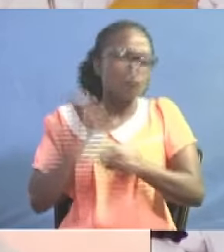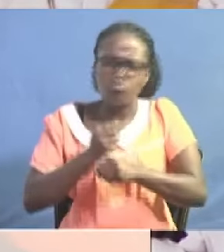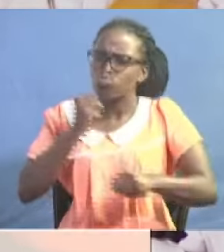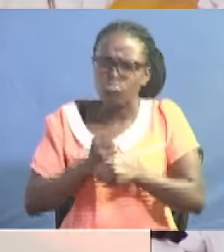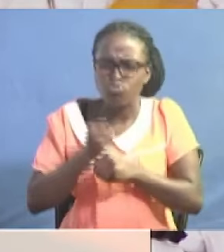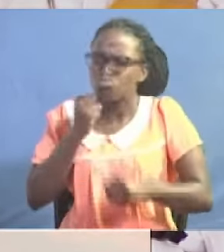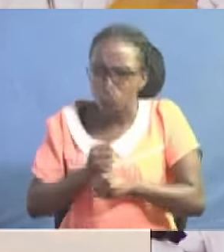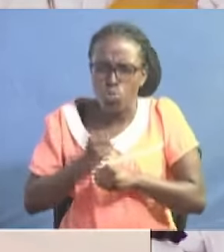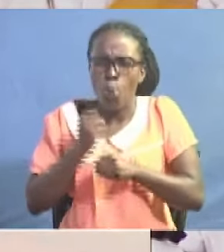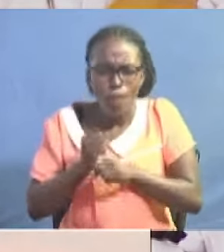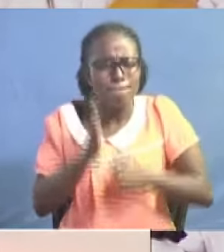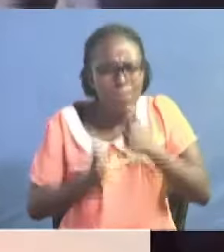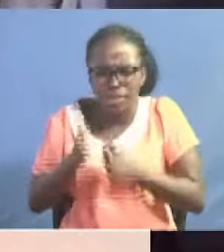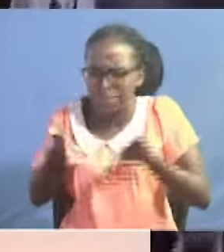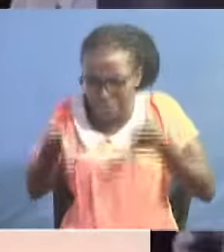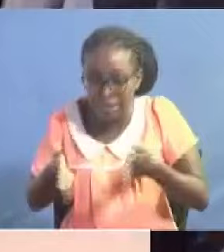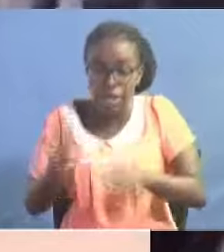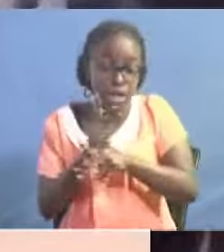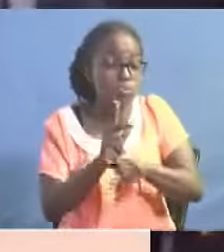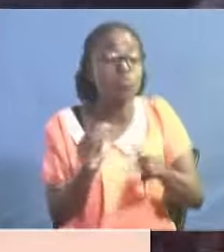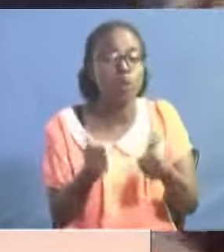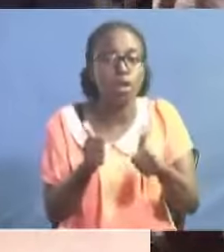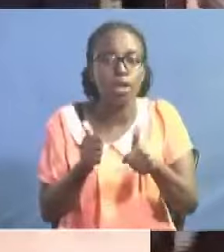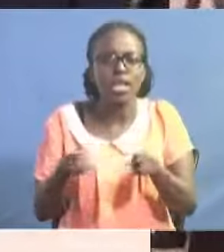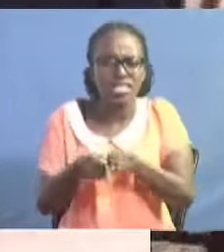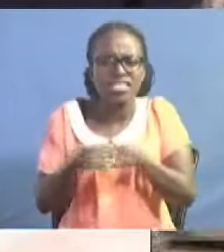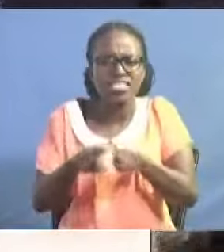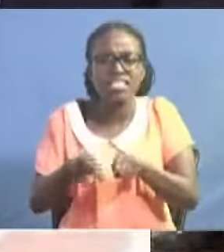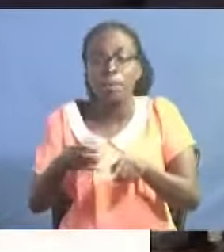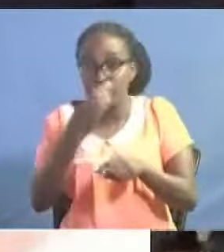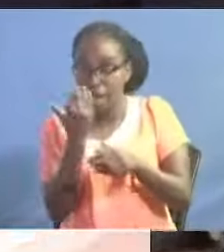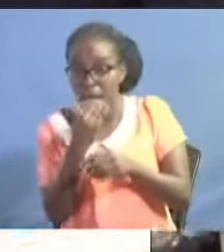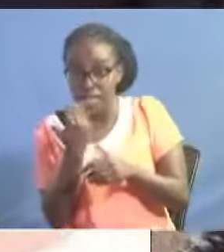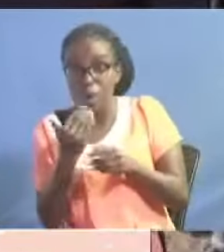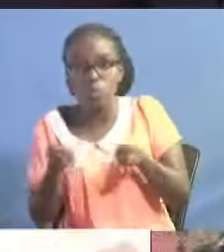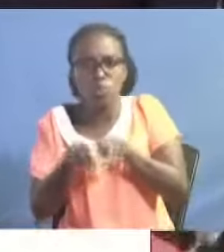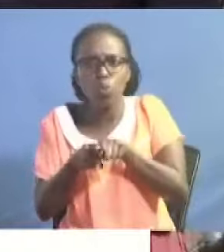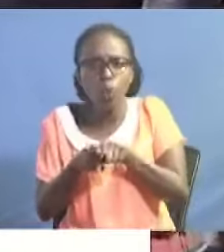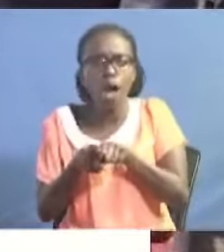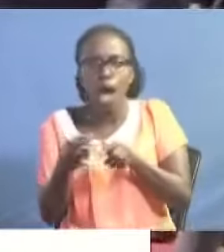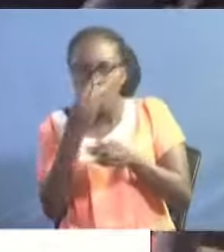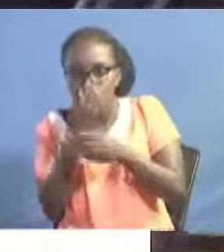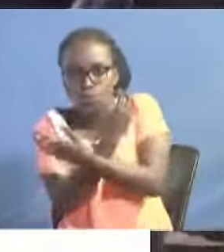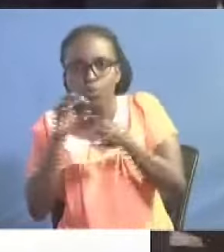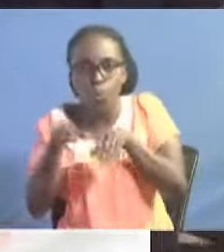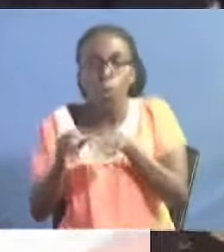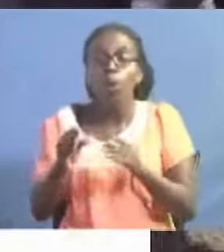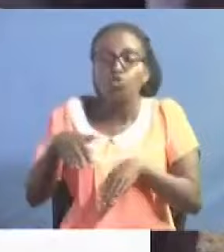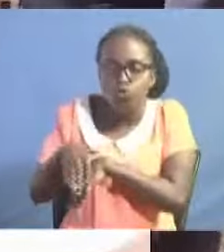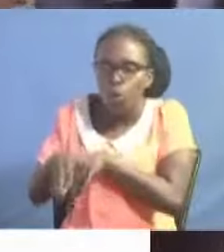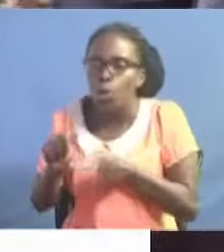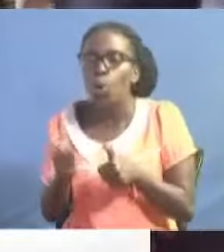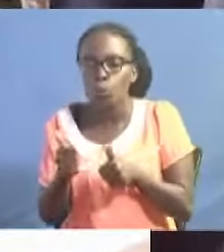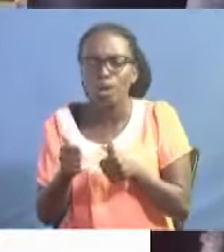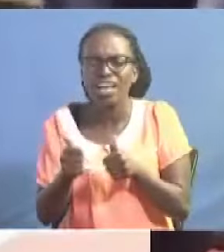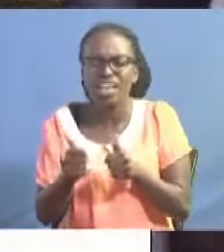ambazo tuliwekea na mimi na nyinyi. Naibu wa Rais Rigathi Gachagua, ambaye pia alikuwa ameandamana na rais katika ibada hii,